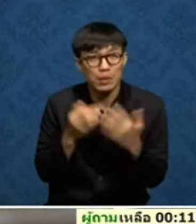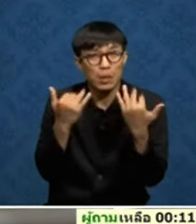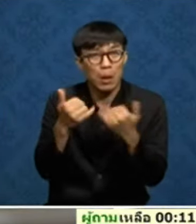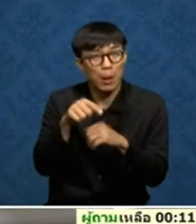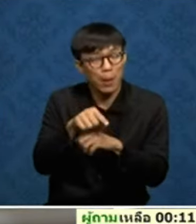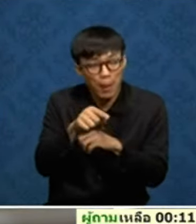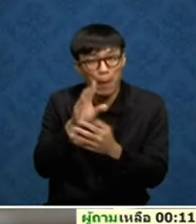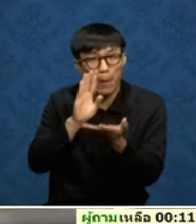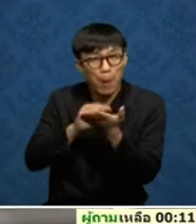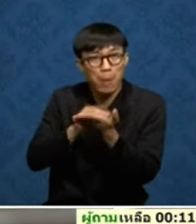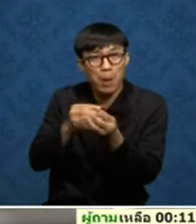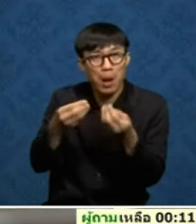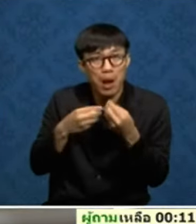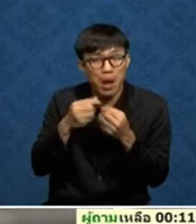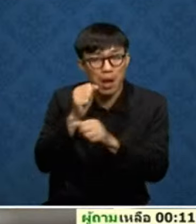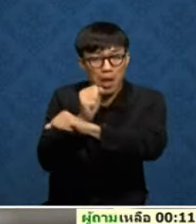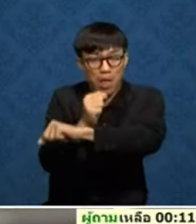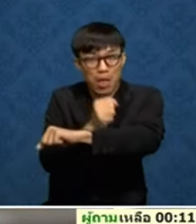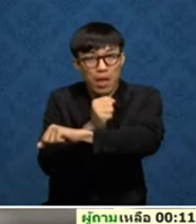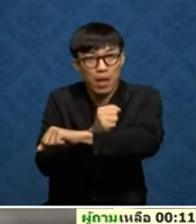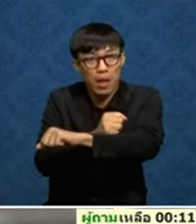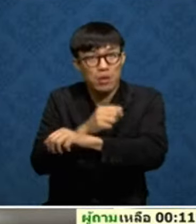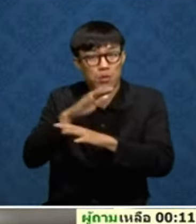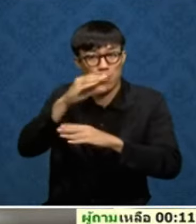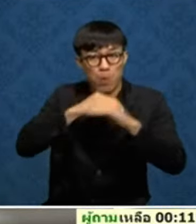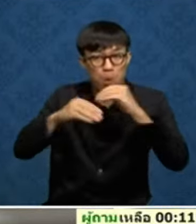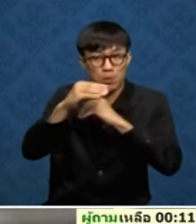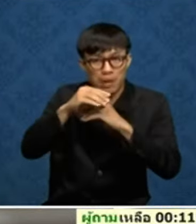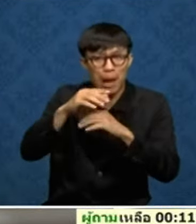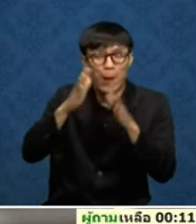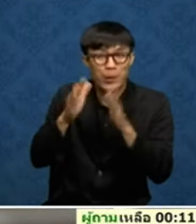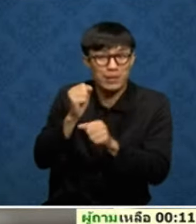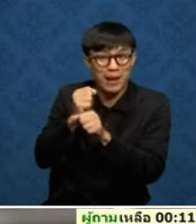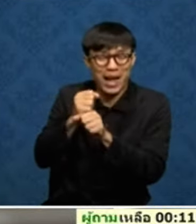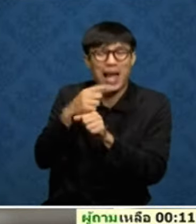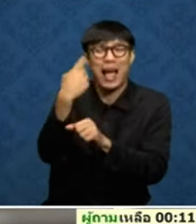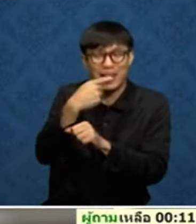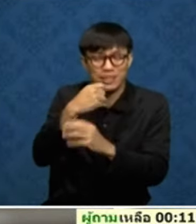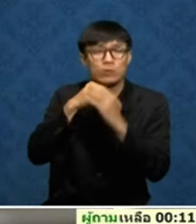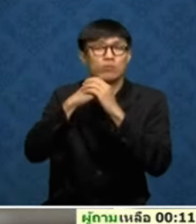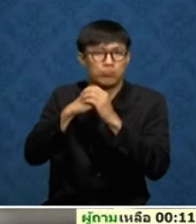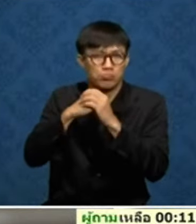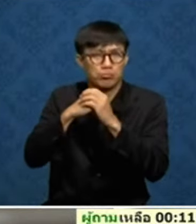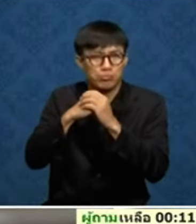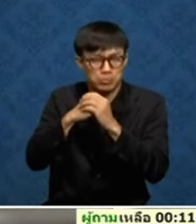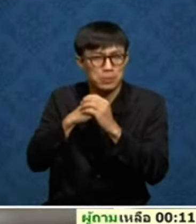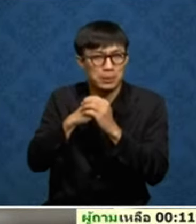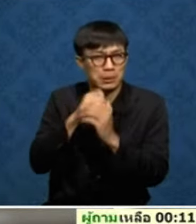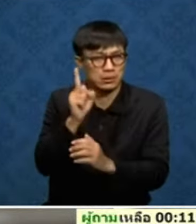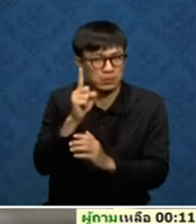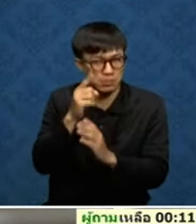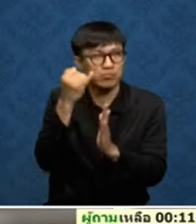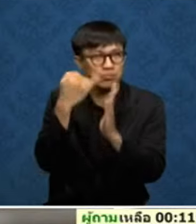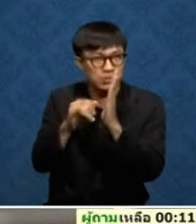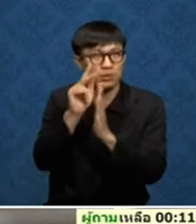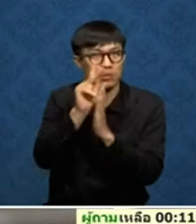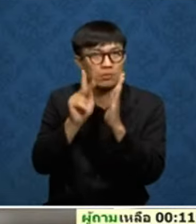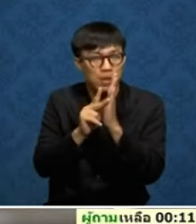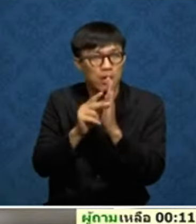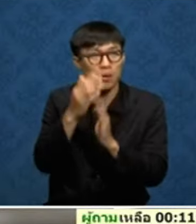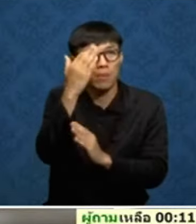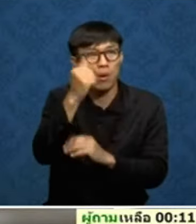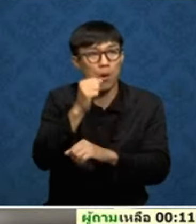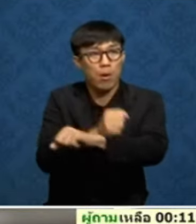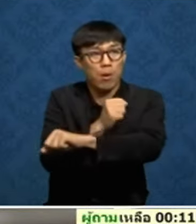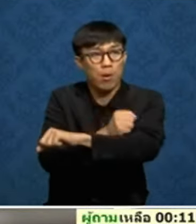ผมมาครับแม้กระทั่งแรงงานในภาคก่อสร้างจำนวนหนึ่งยังเป็นคนจีนเลยครับซึ่งเรื่องนี้ก็เท่ากับผิดกฎหมายโดยตรงนะเพราะว่าแรงงานก่อสร้างเป็นอาชี